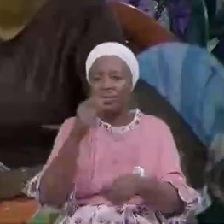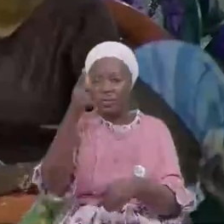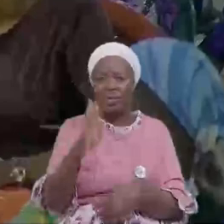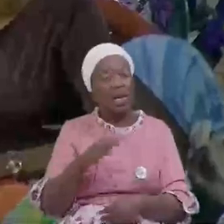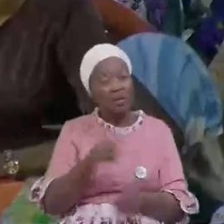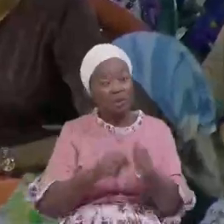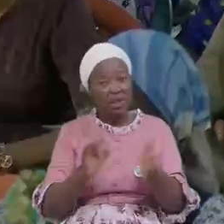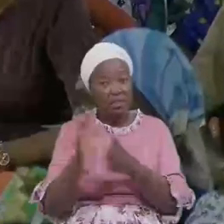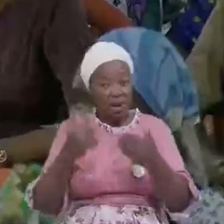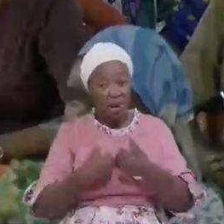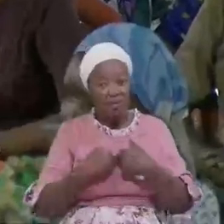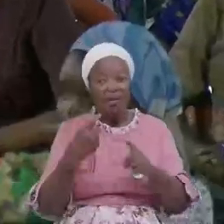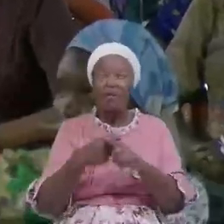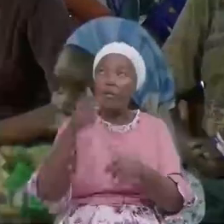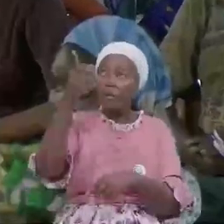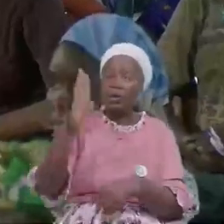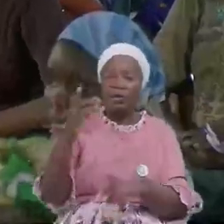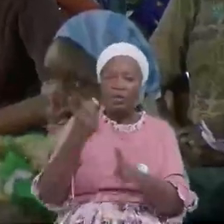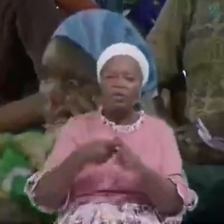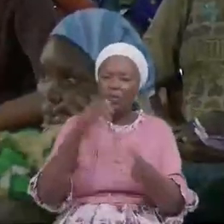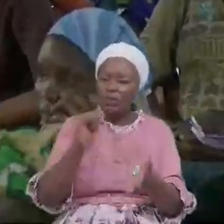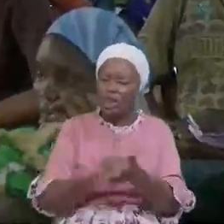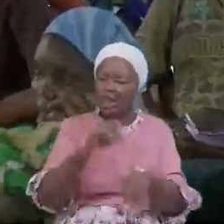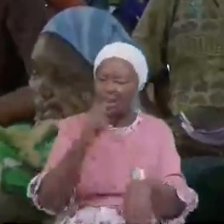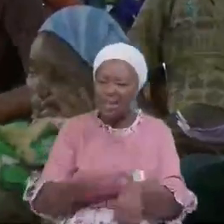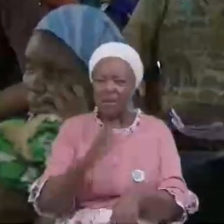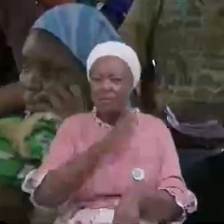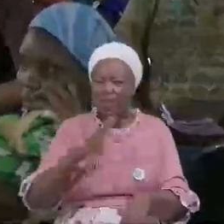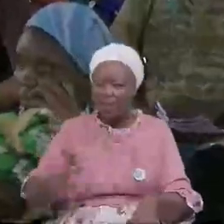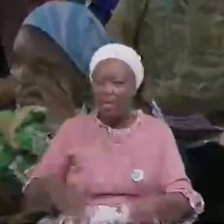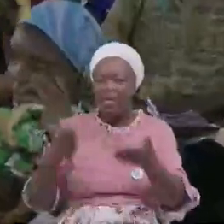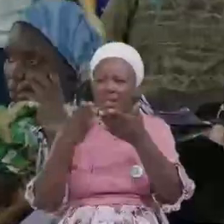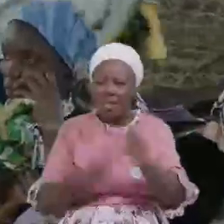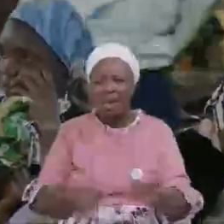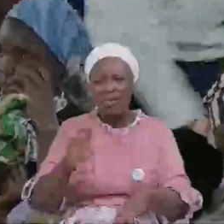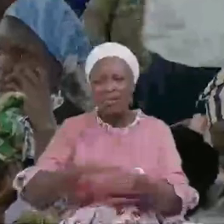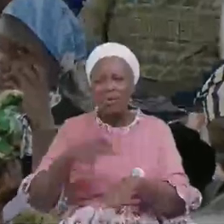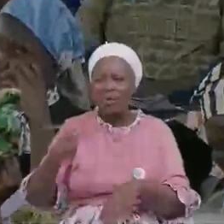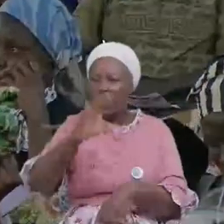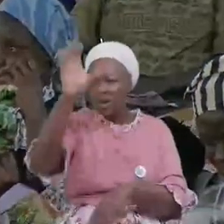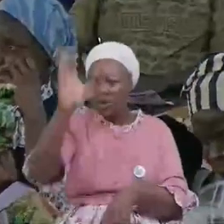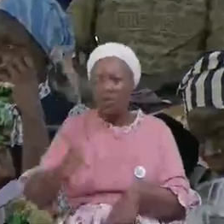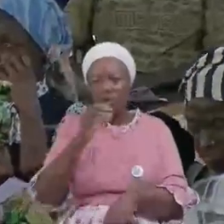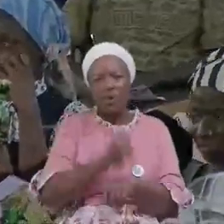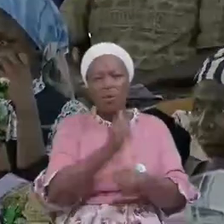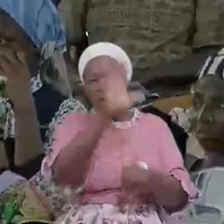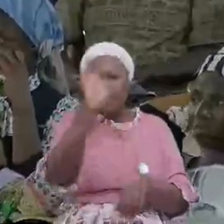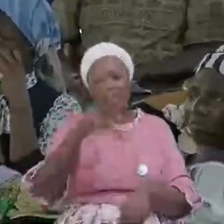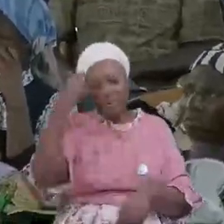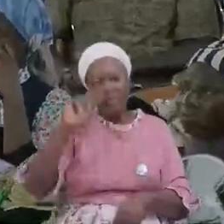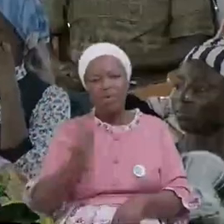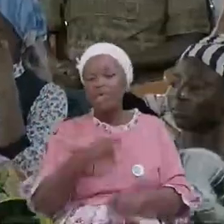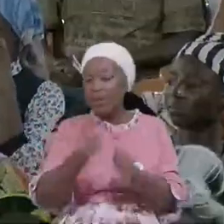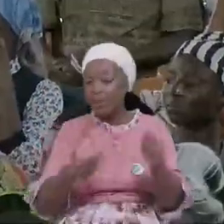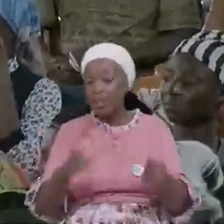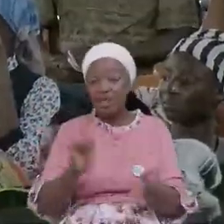avons de Dieu, depuis ce temps-là où Christ est mort sur la croix du calvaire, tout